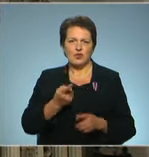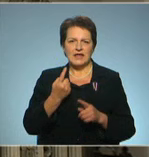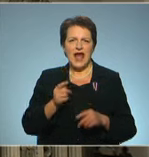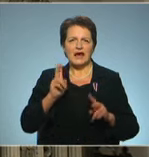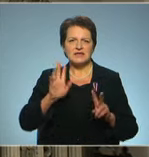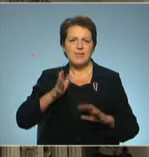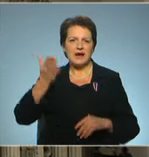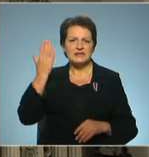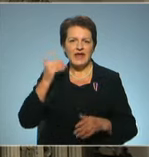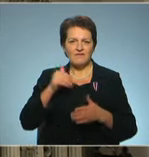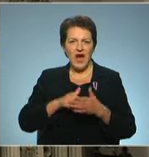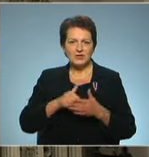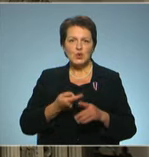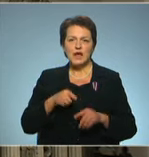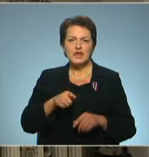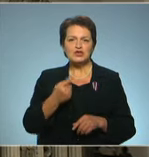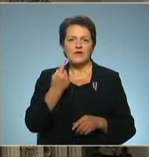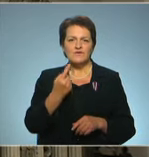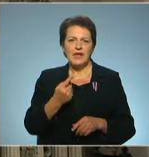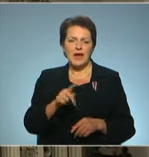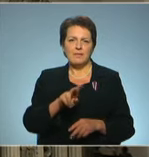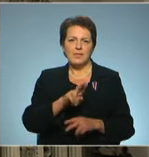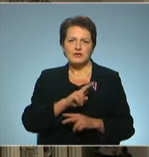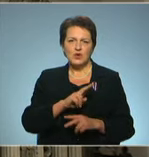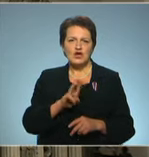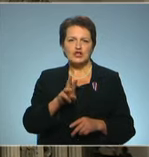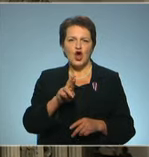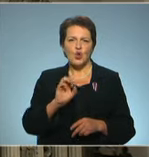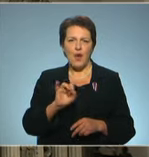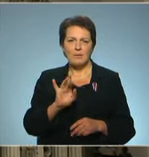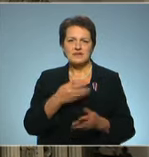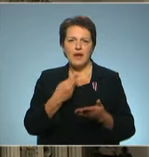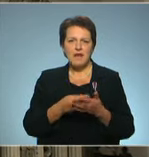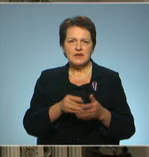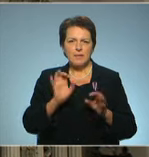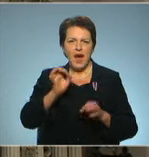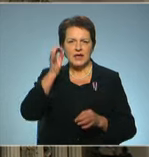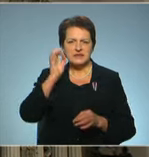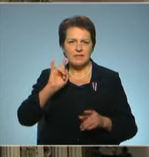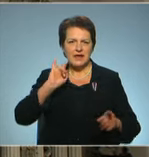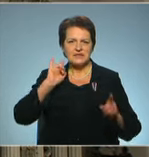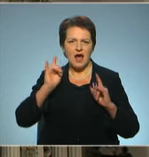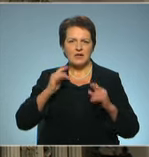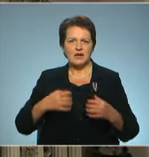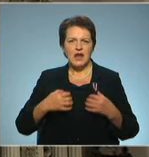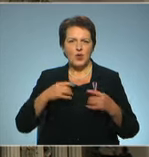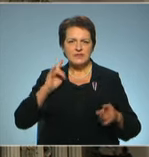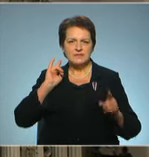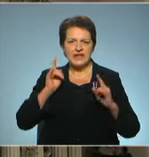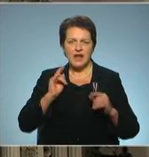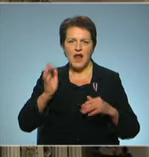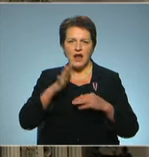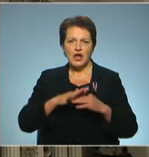par senvēsturi, taču viena mirstošās Romas pazīme pa īstam ieskandina trauksmes signālu rietumu